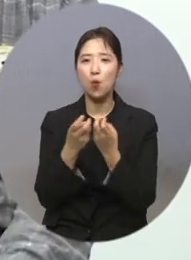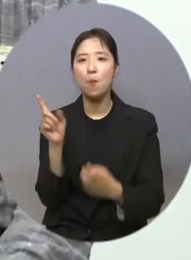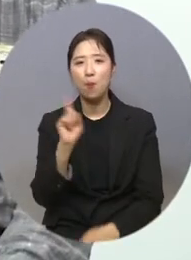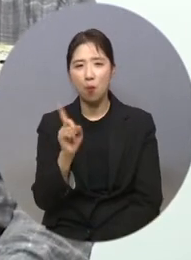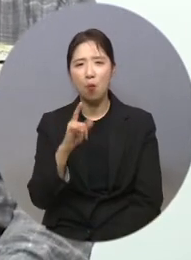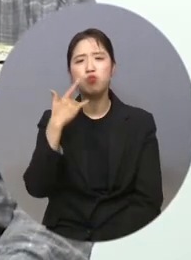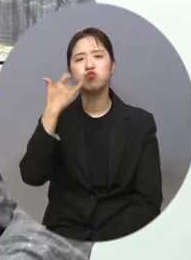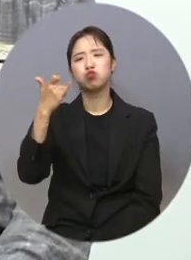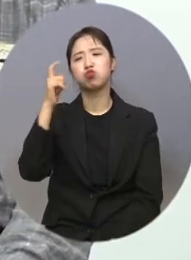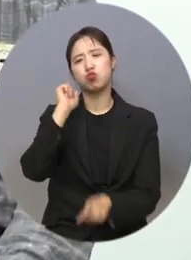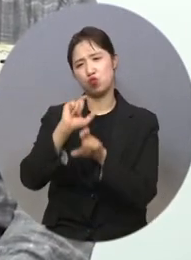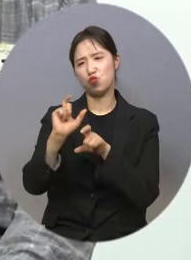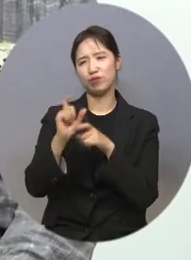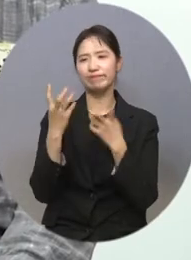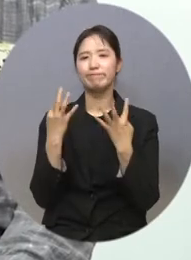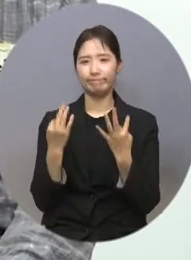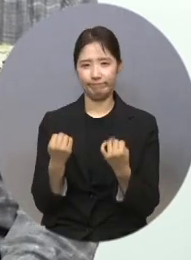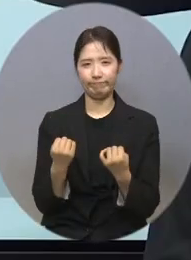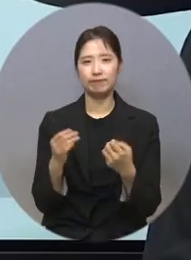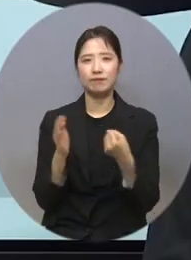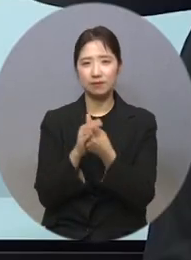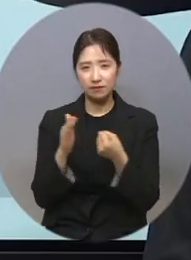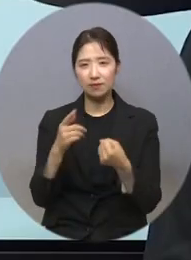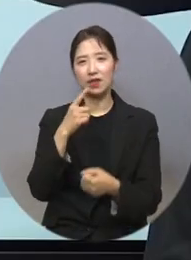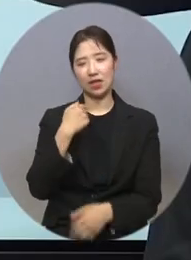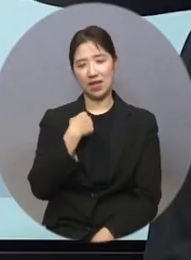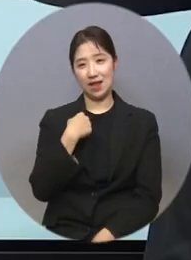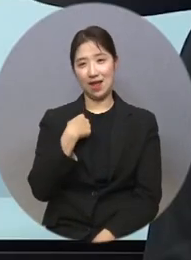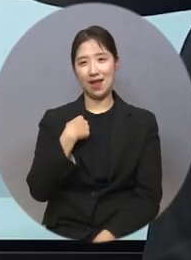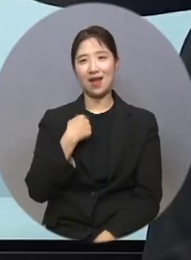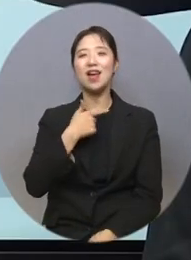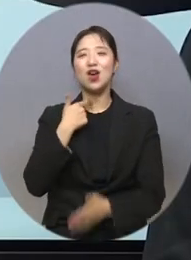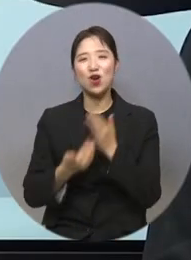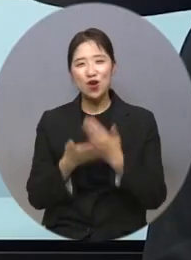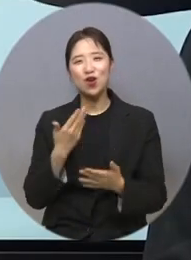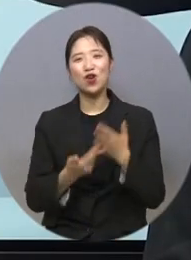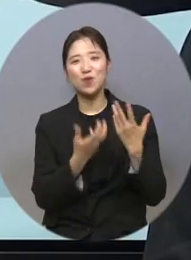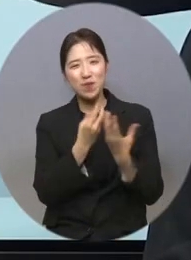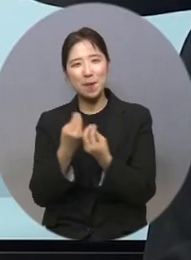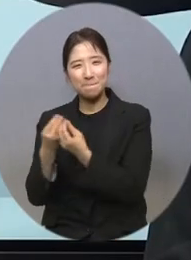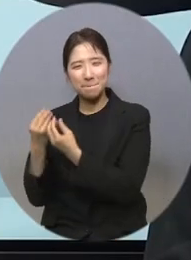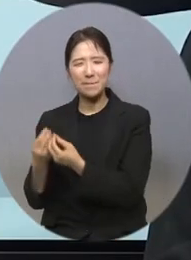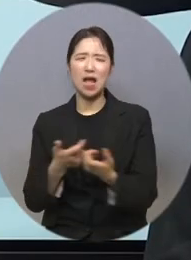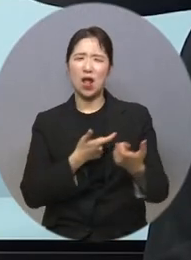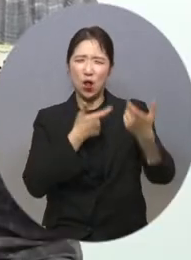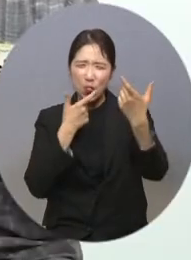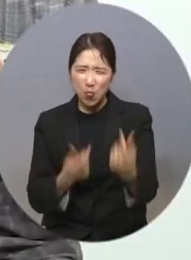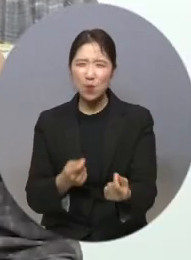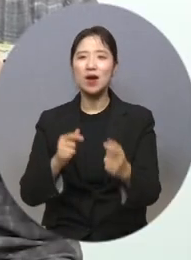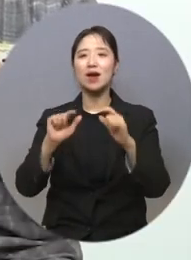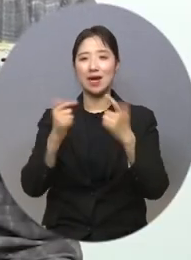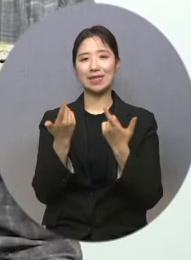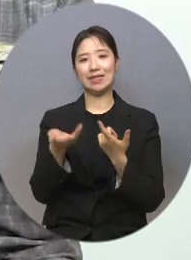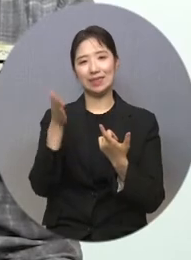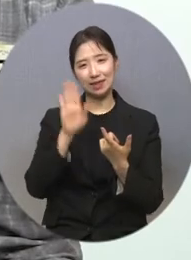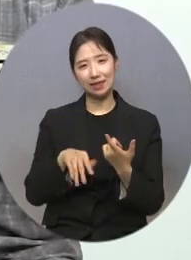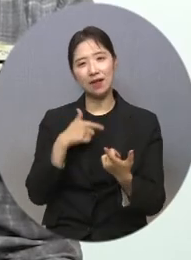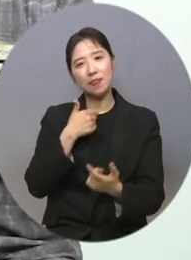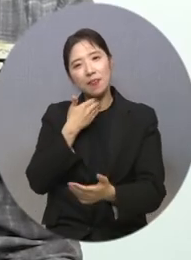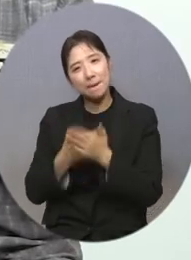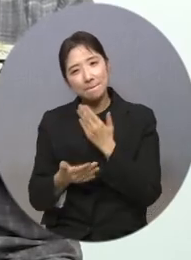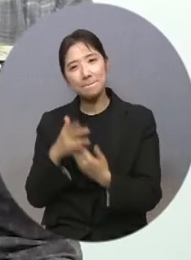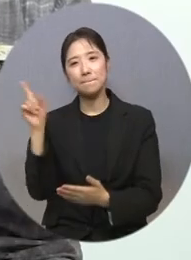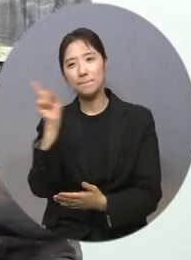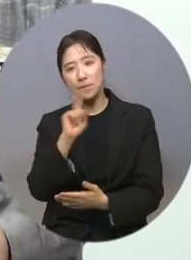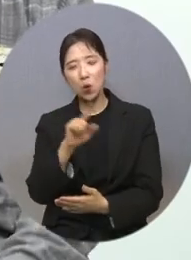부모님들이 굉장히 고민이 많으시더라고요. 저의 사례들이 뭐 일률적으로 적용되진 않겠지만 제가 경험했던